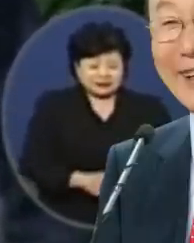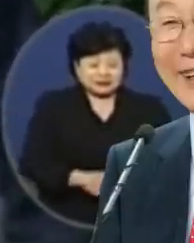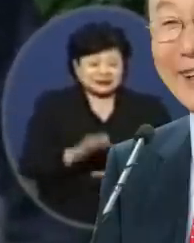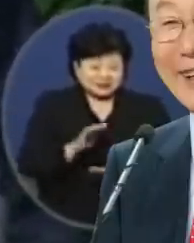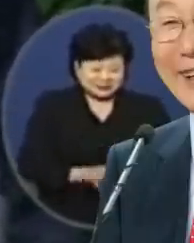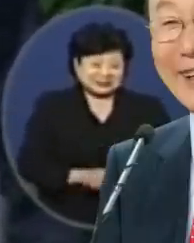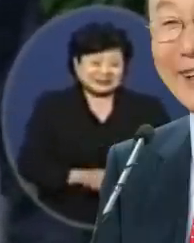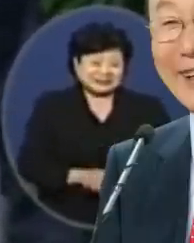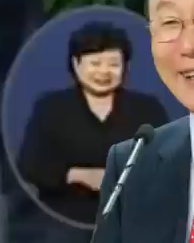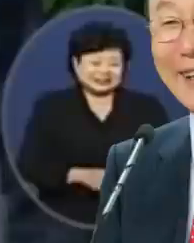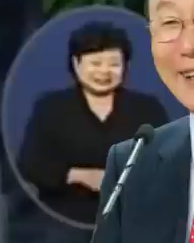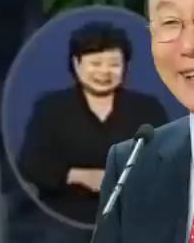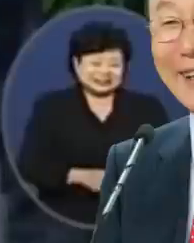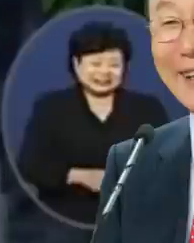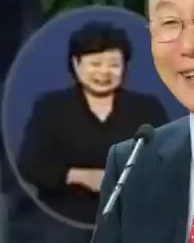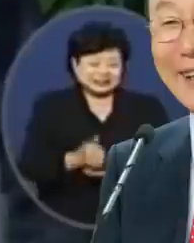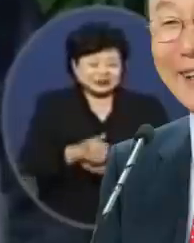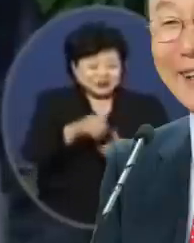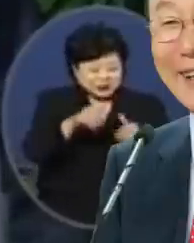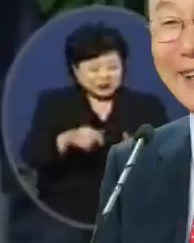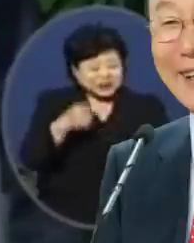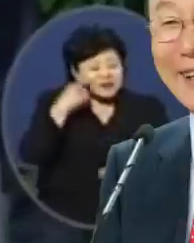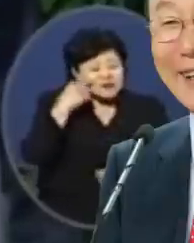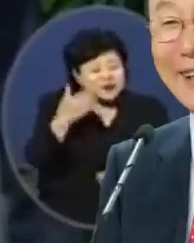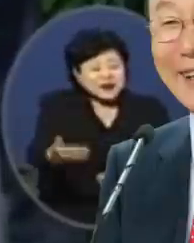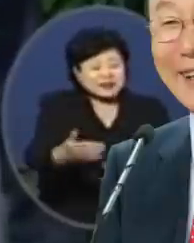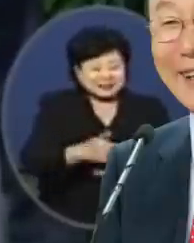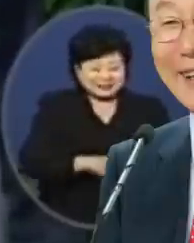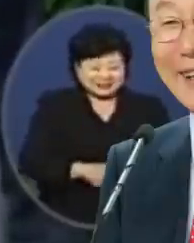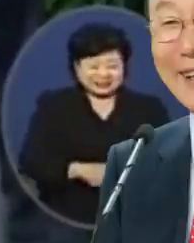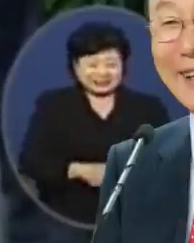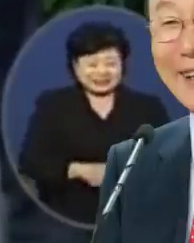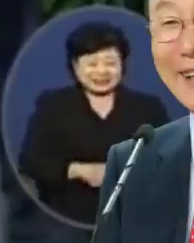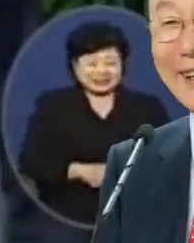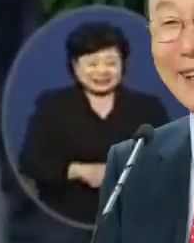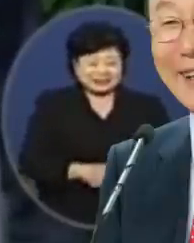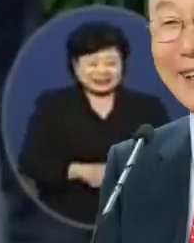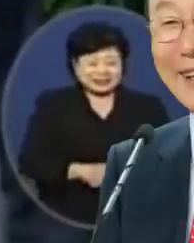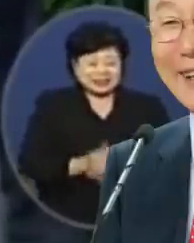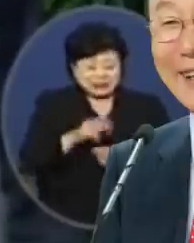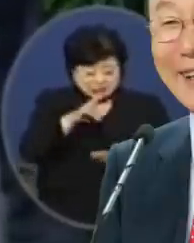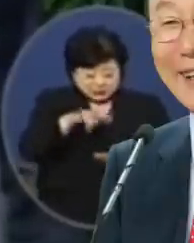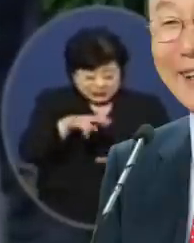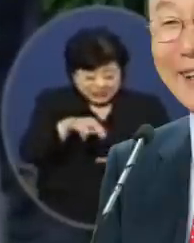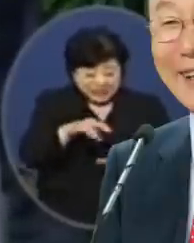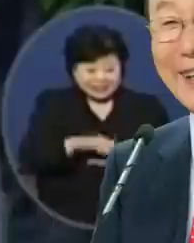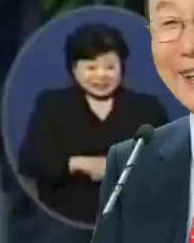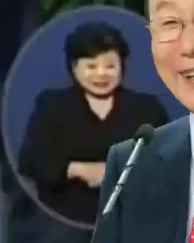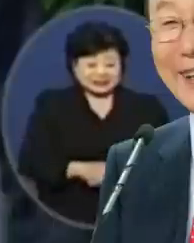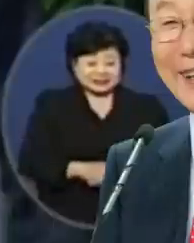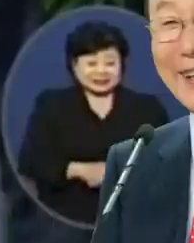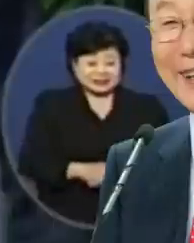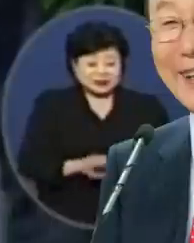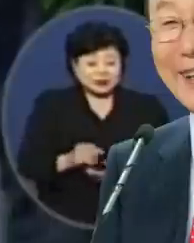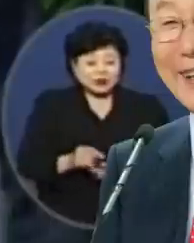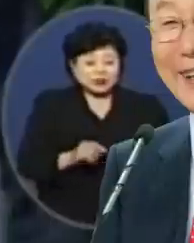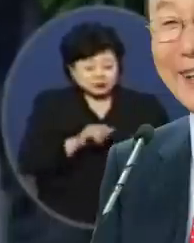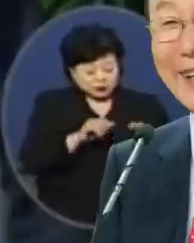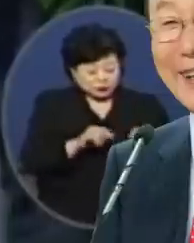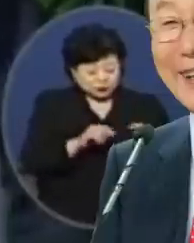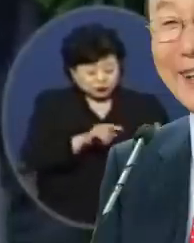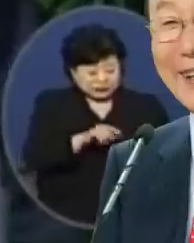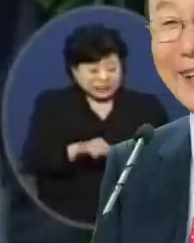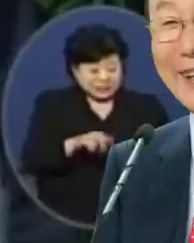아유 그렇지 않더라도 주의 종님에게 물어보려고 했는데, 내가 성경을 읽다가 마태복음 16장을